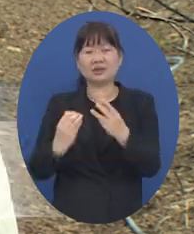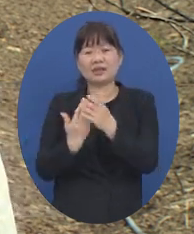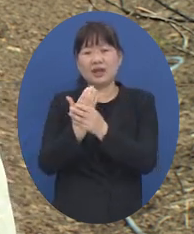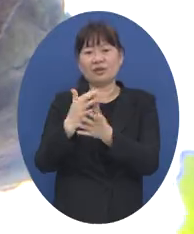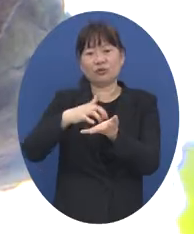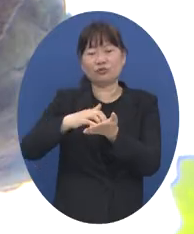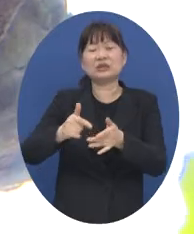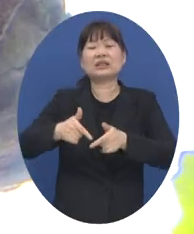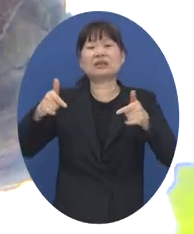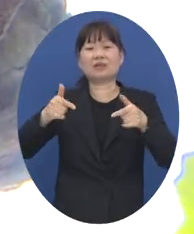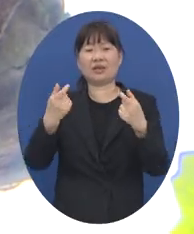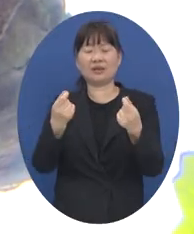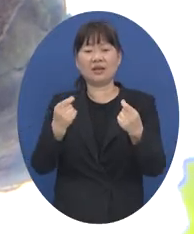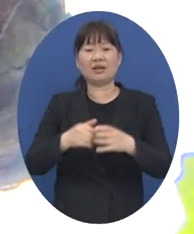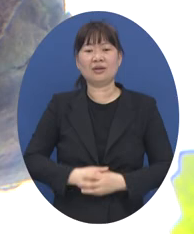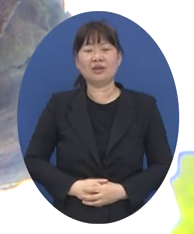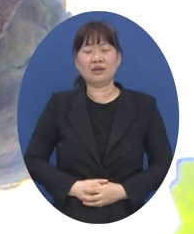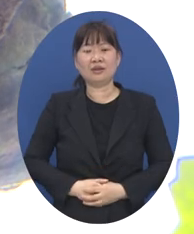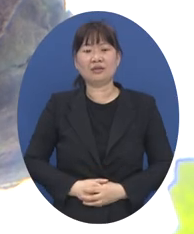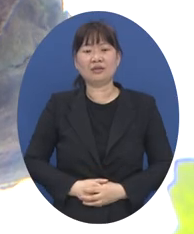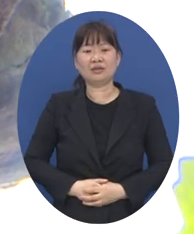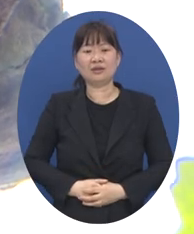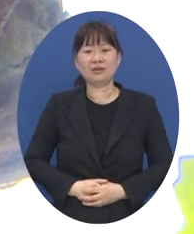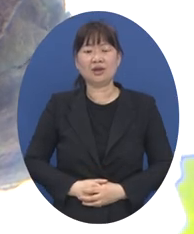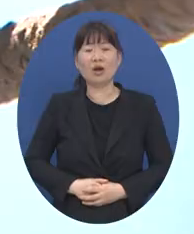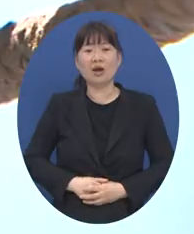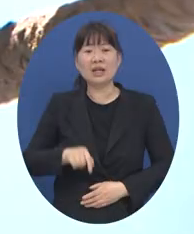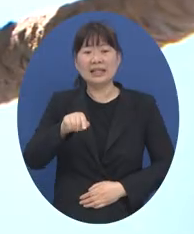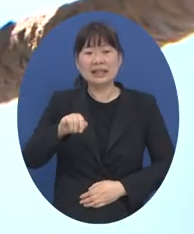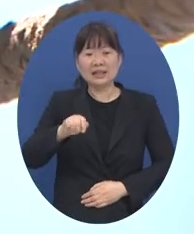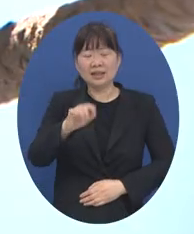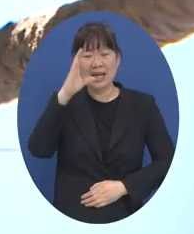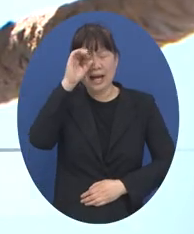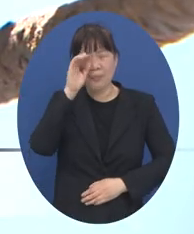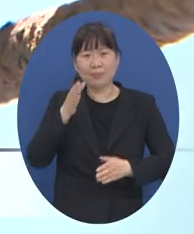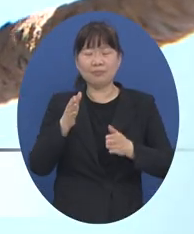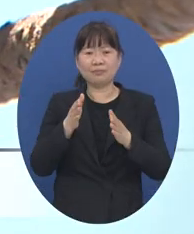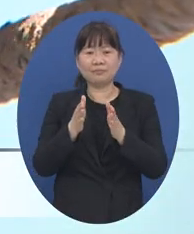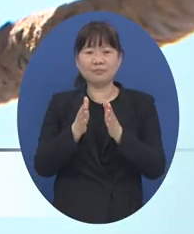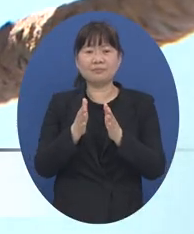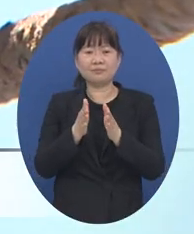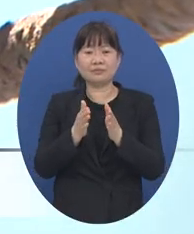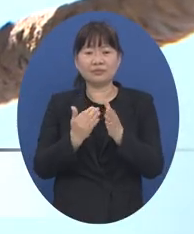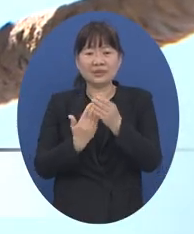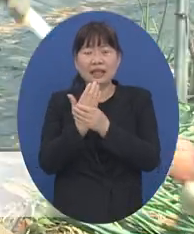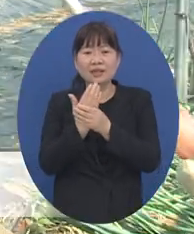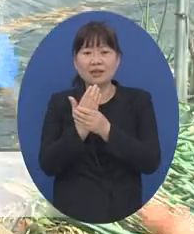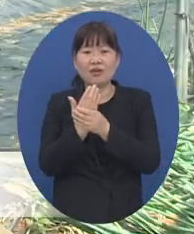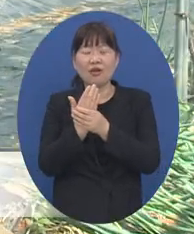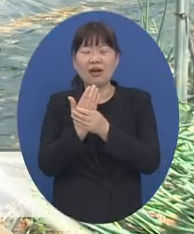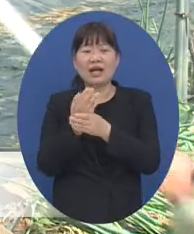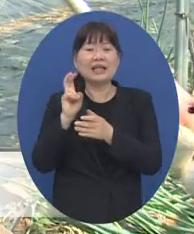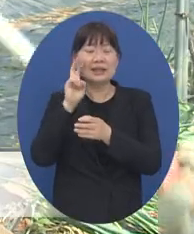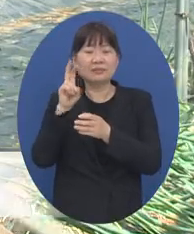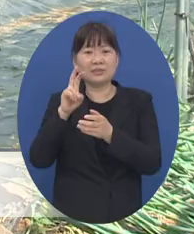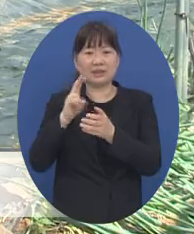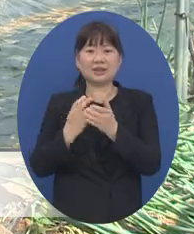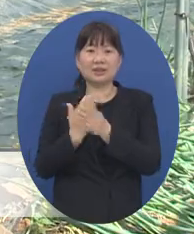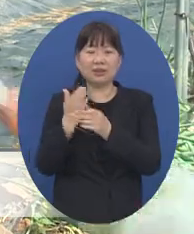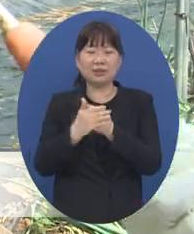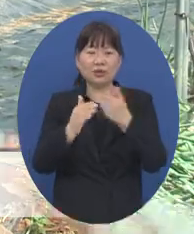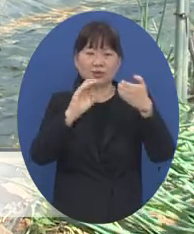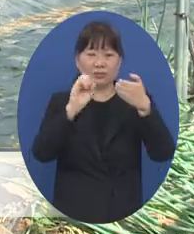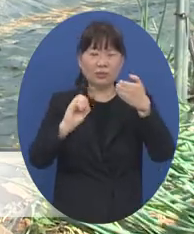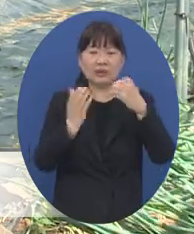예상하고 있습니다. 외래 매미충 월동알은 모두 부화하는데 약 20일이 걸리기 때문에 90% 이상